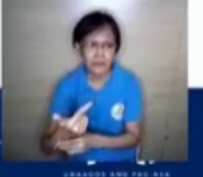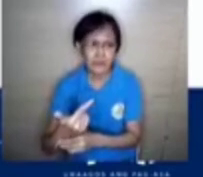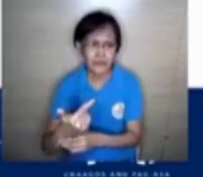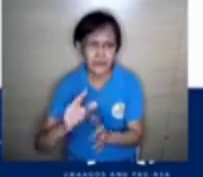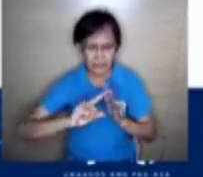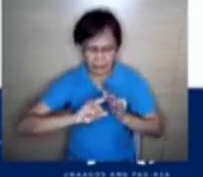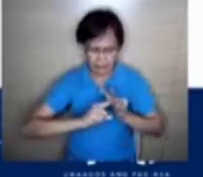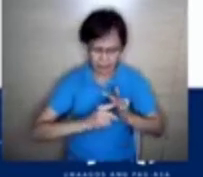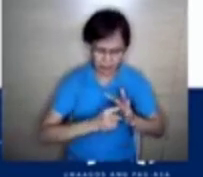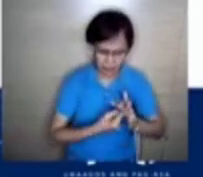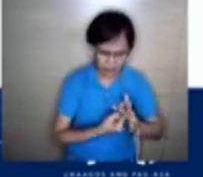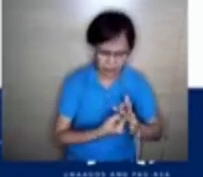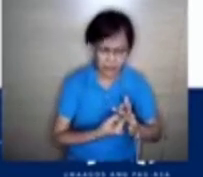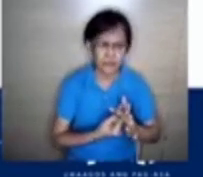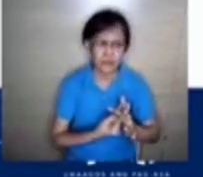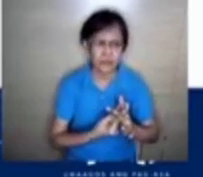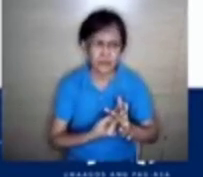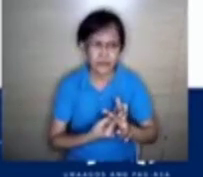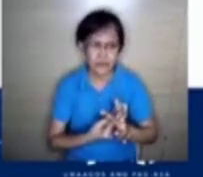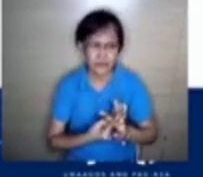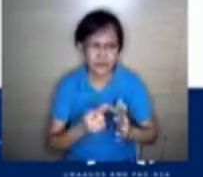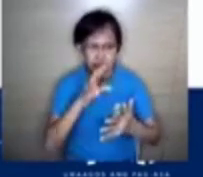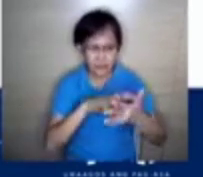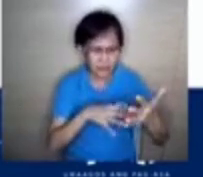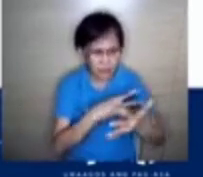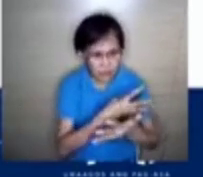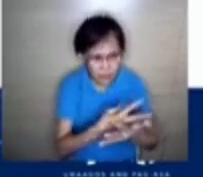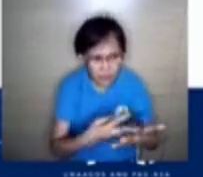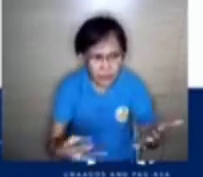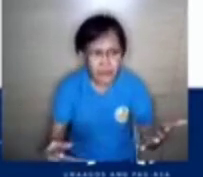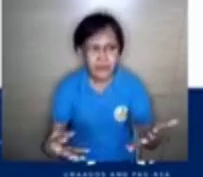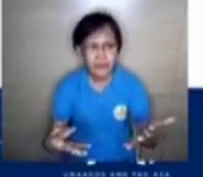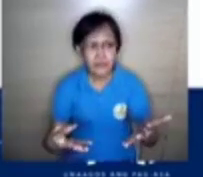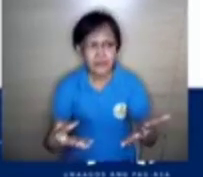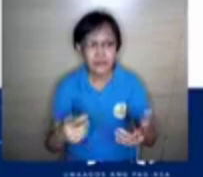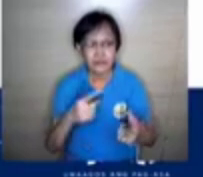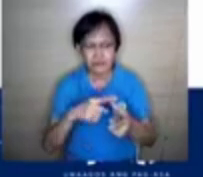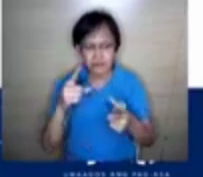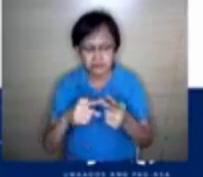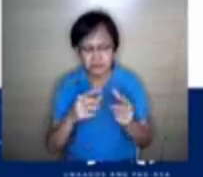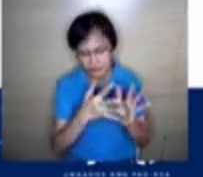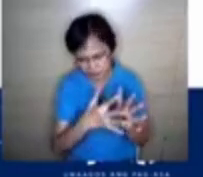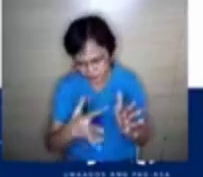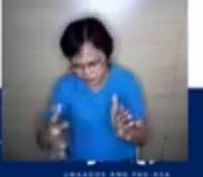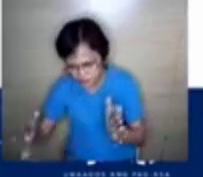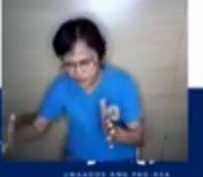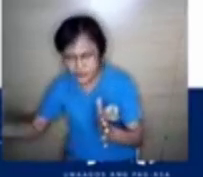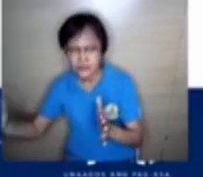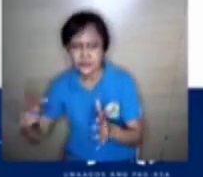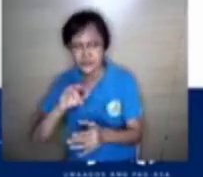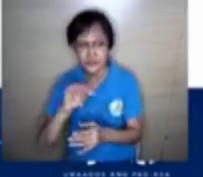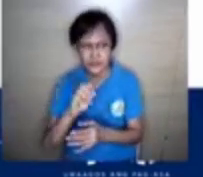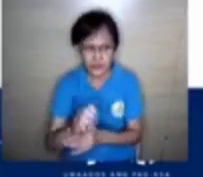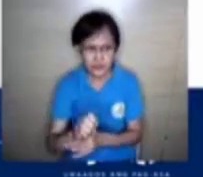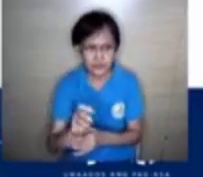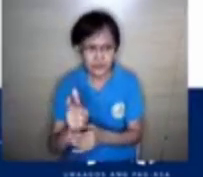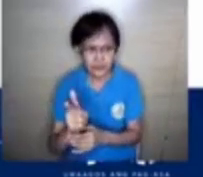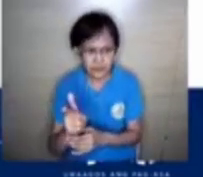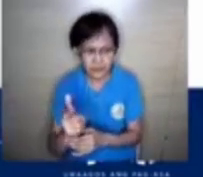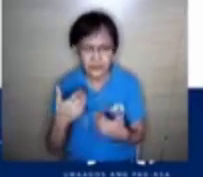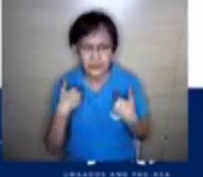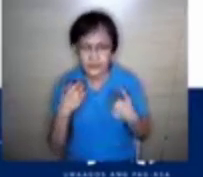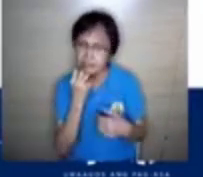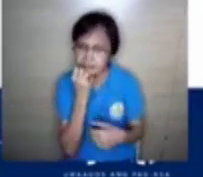Inumpisahan natin ang reforma noong October 2019 at mula noon hanggang June 2021, ang natipid